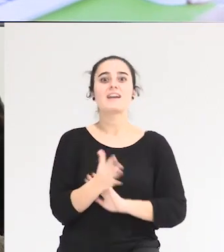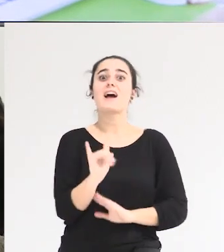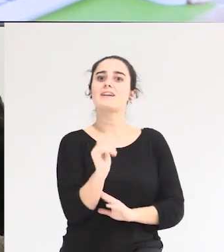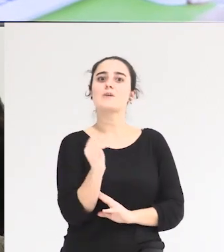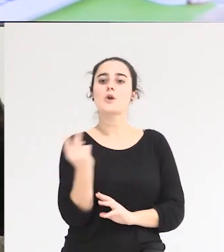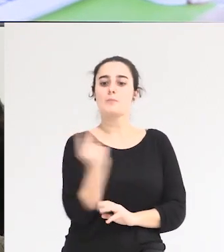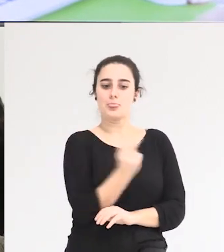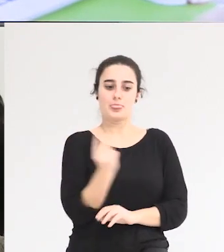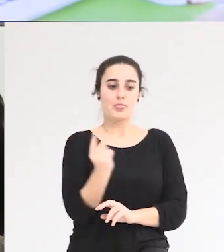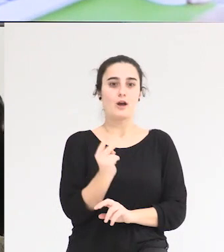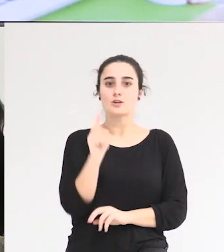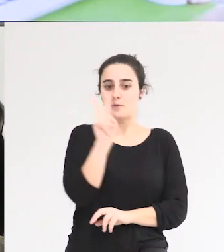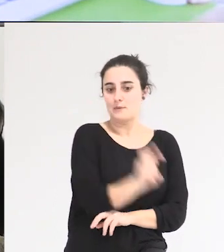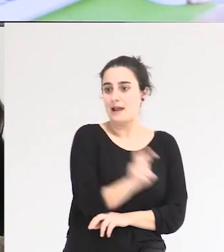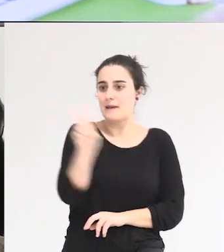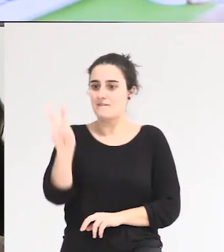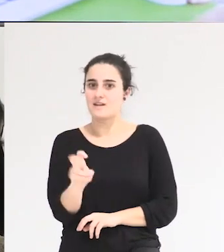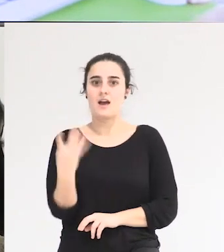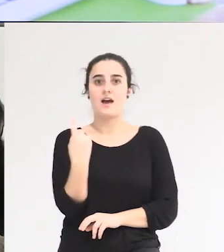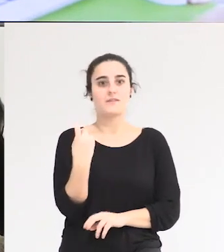hori onartuta, ez? Eta